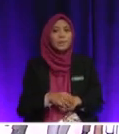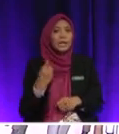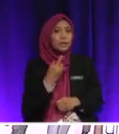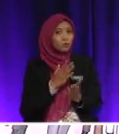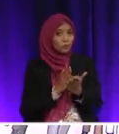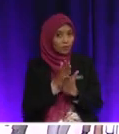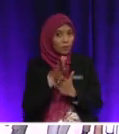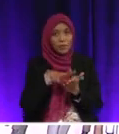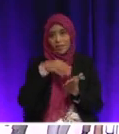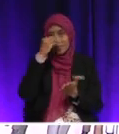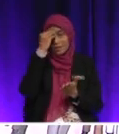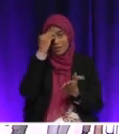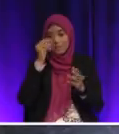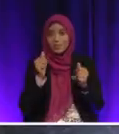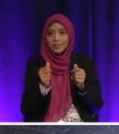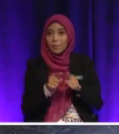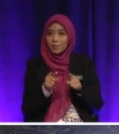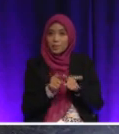pembelajaran kita pada hari ini